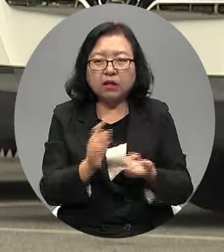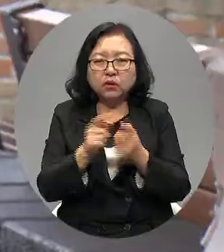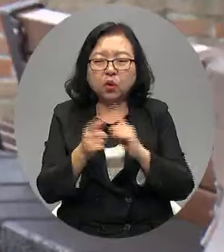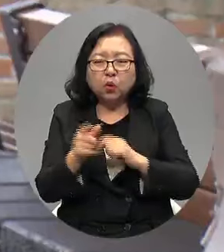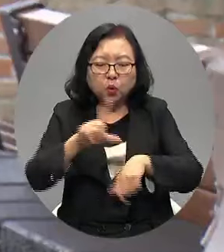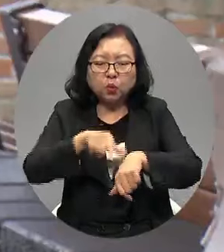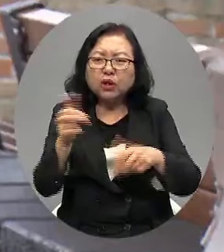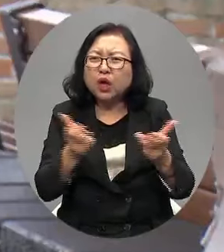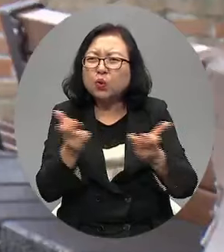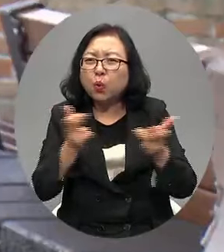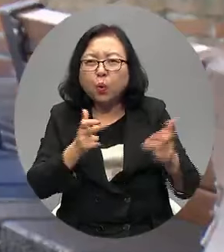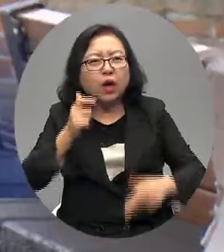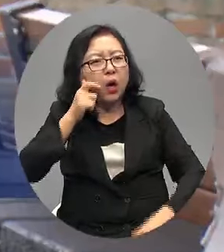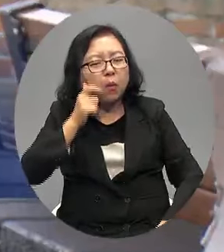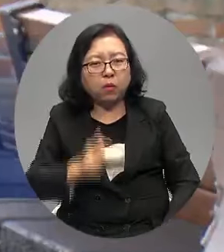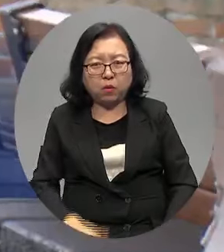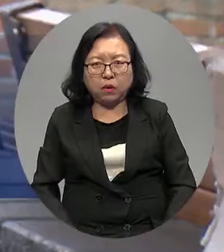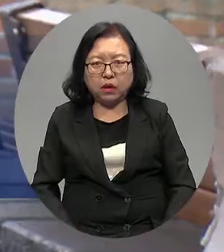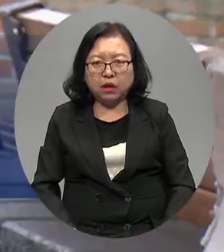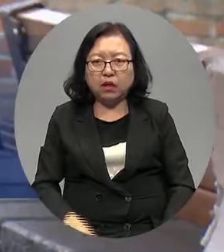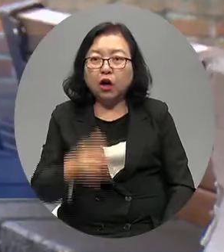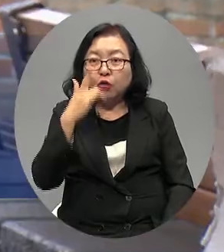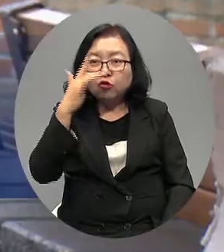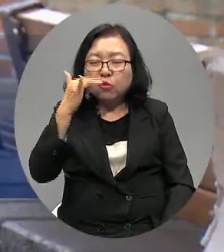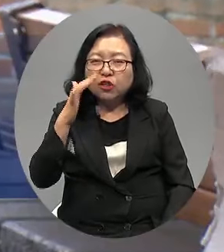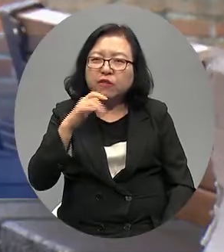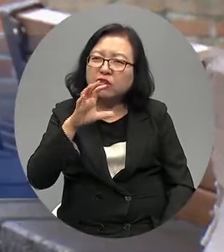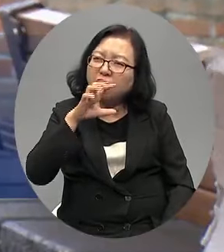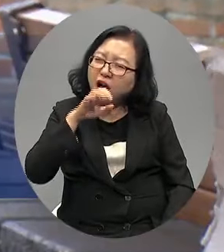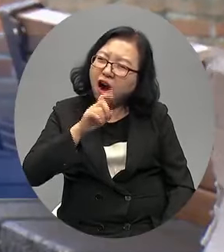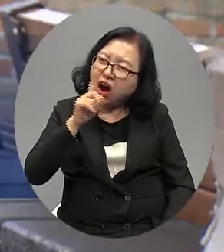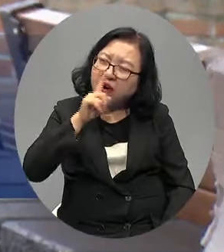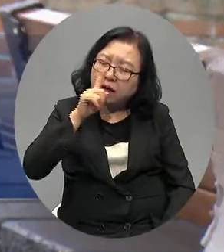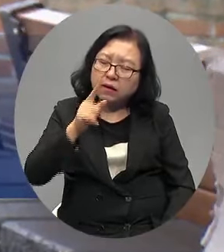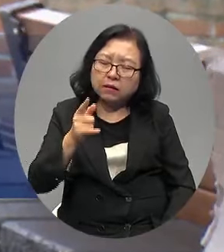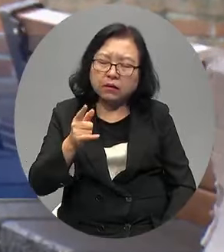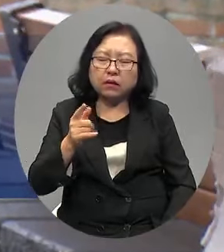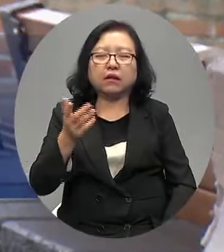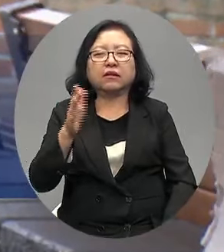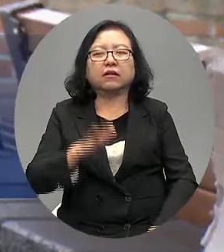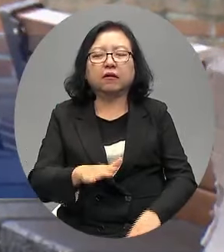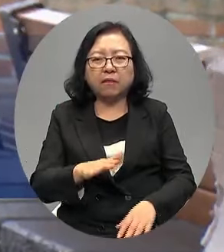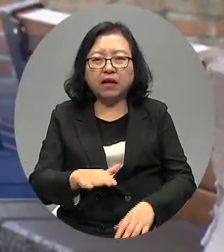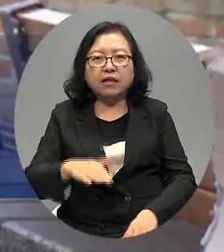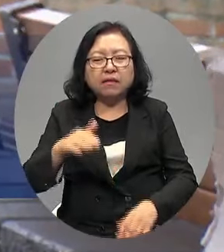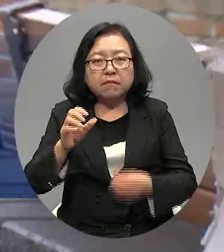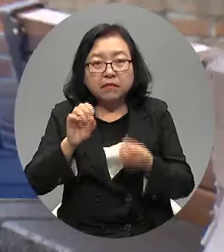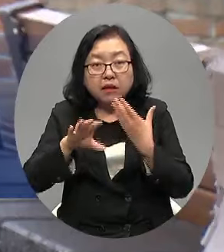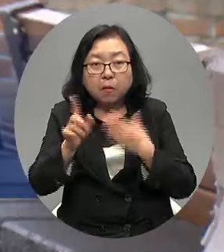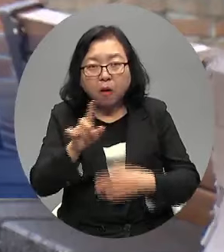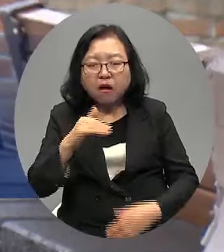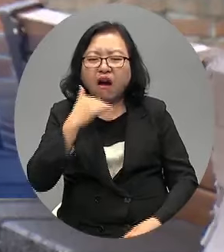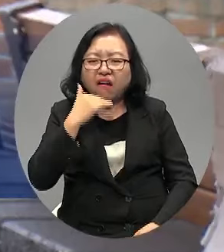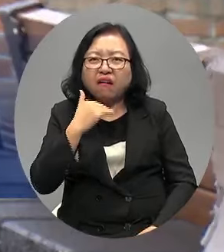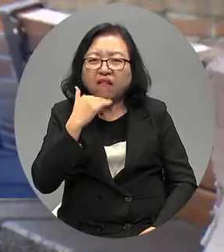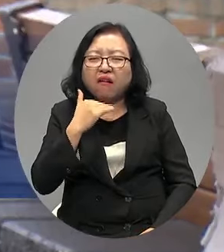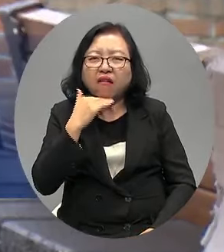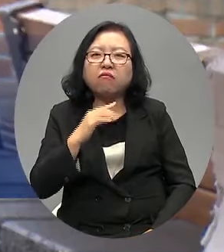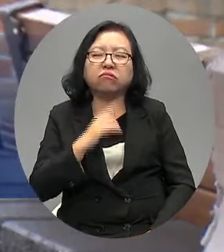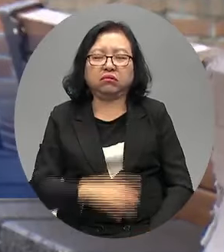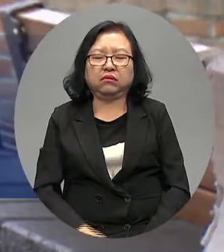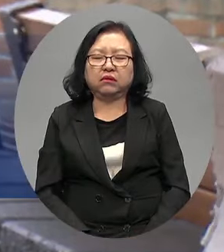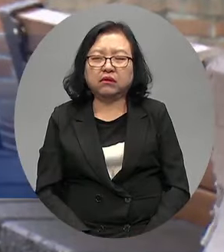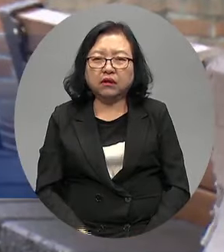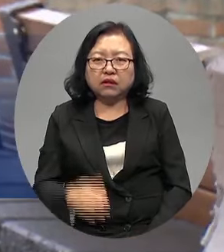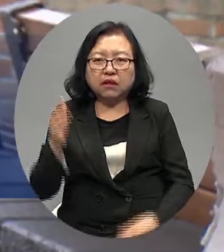있습니다. 학부형들도 제기 많이 했어요. 했는데도 불문하고 기다려달라는 얘기밖에 들을 수가 없었고. 근데